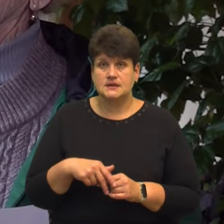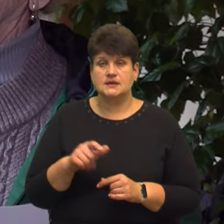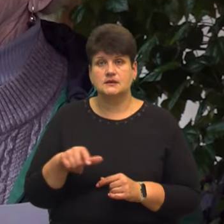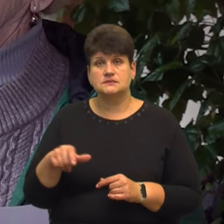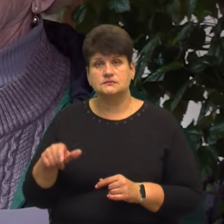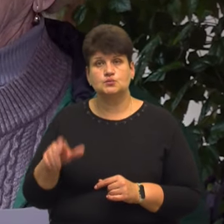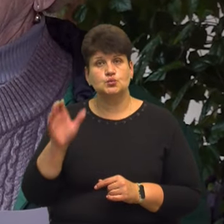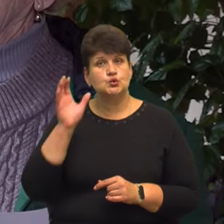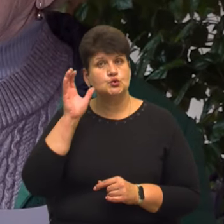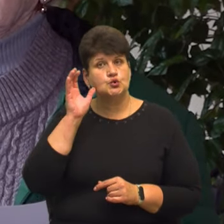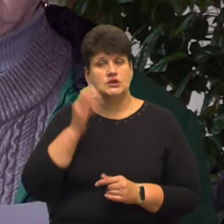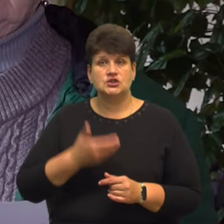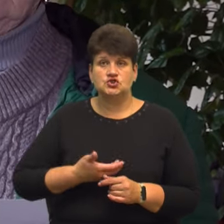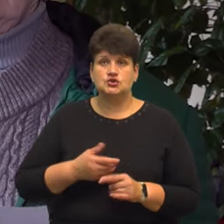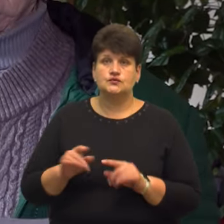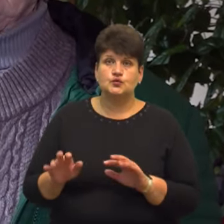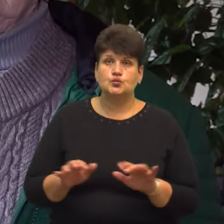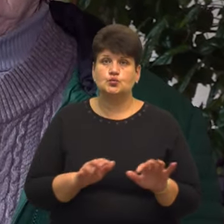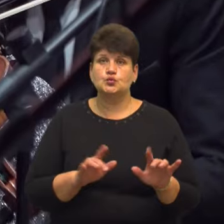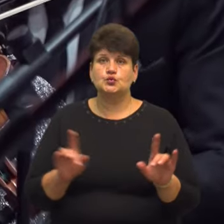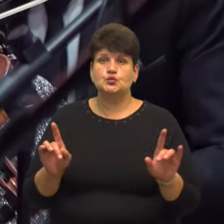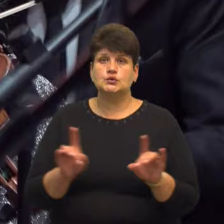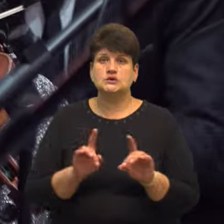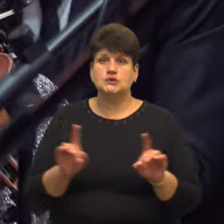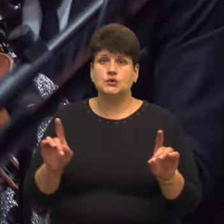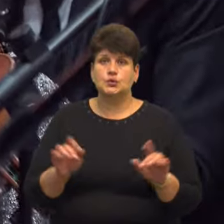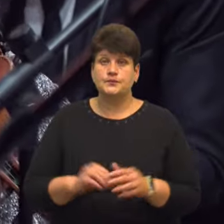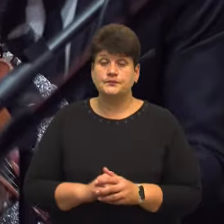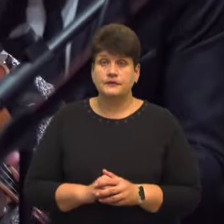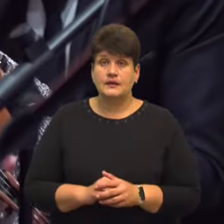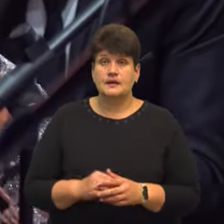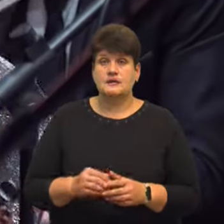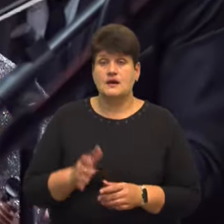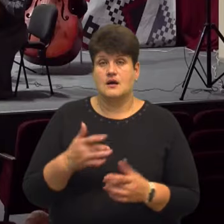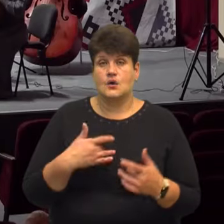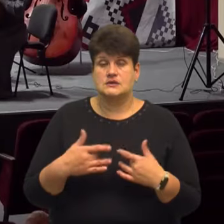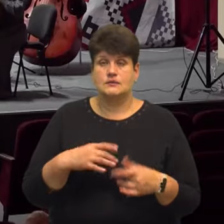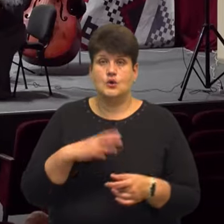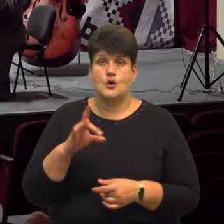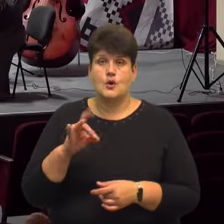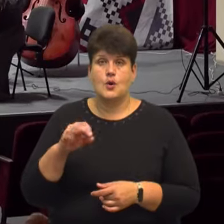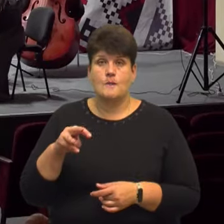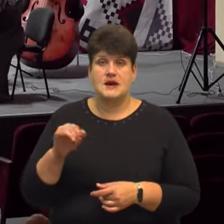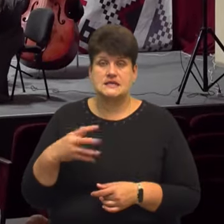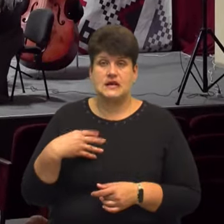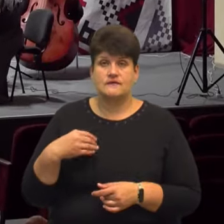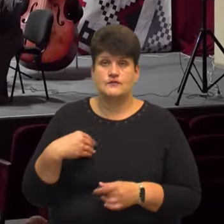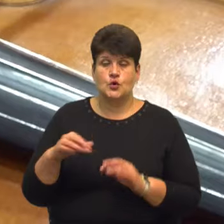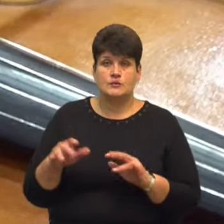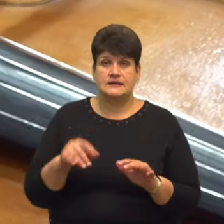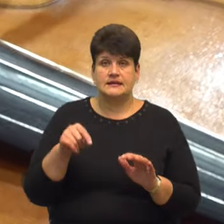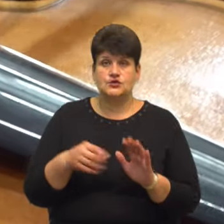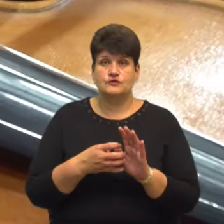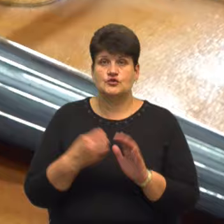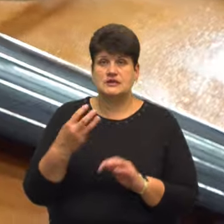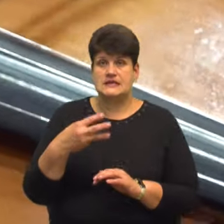живу музику живий оркестр під час концерту лунали романси Львівського композитора 1930х